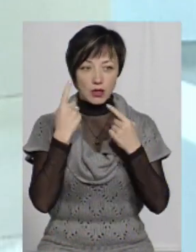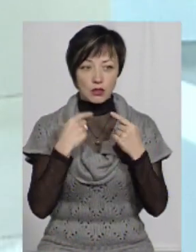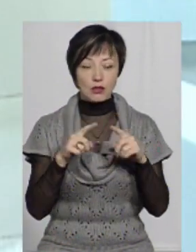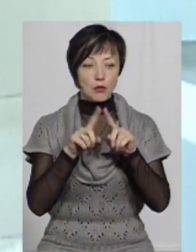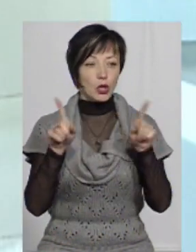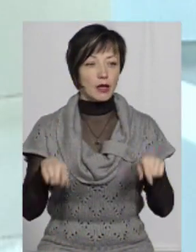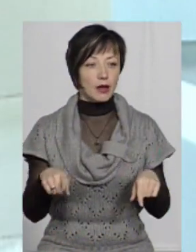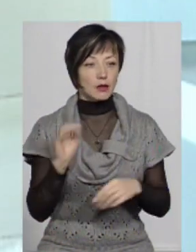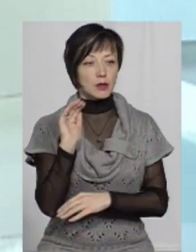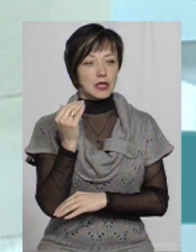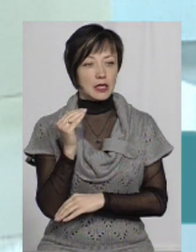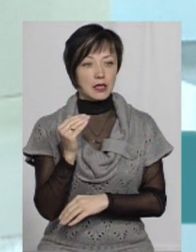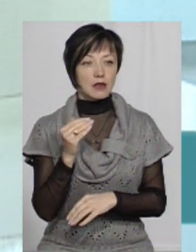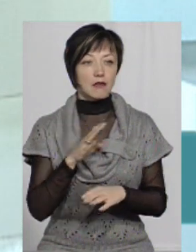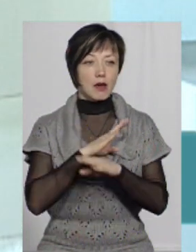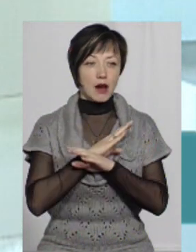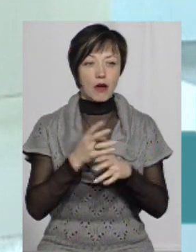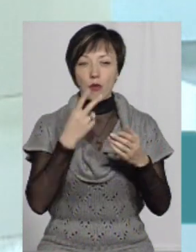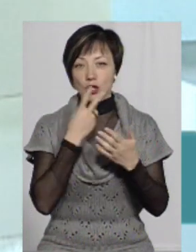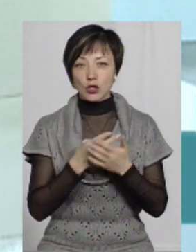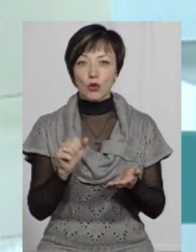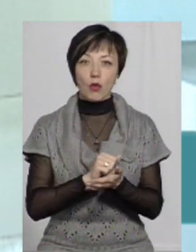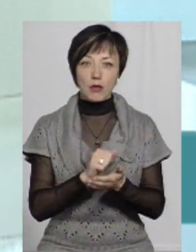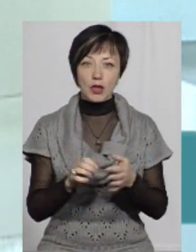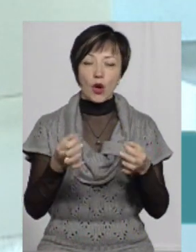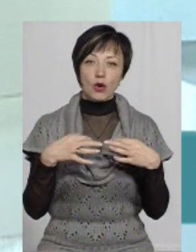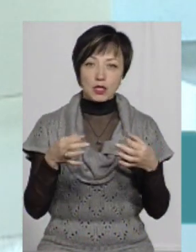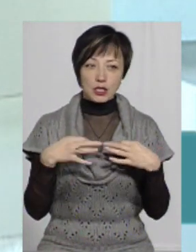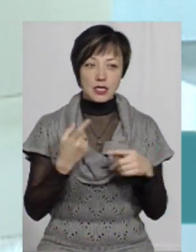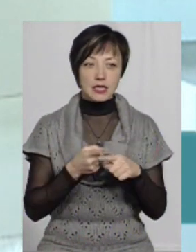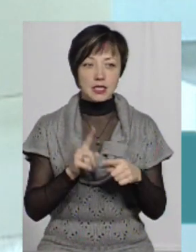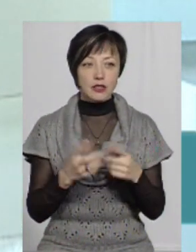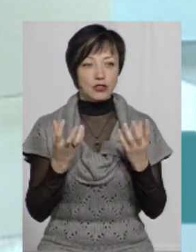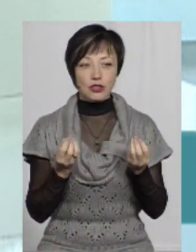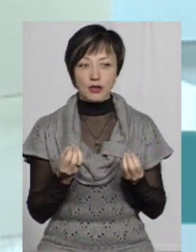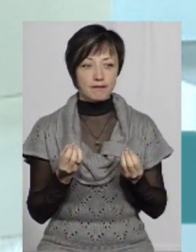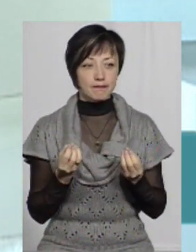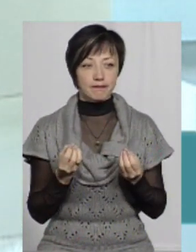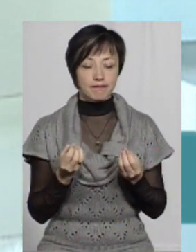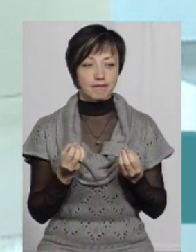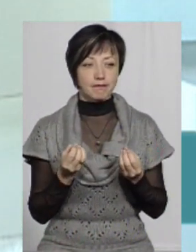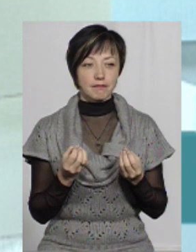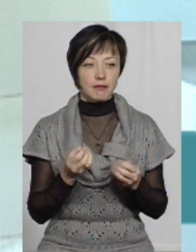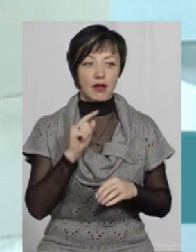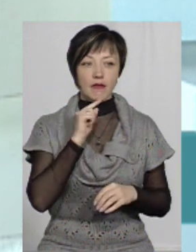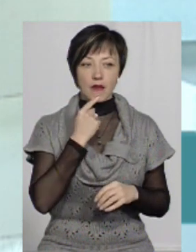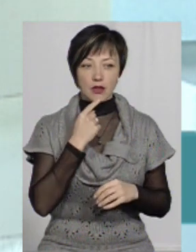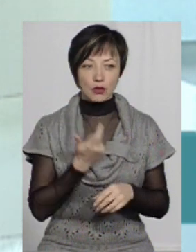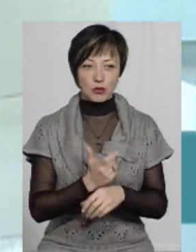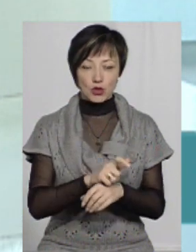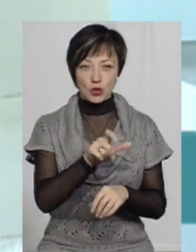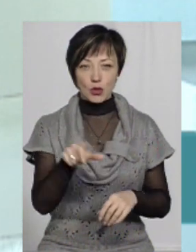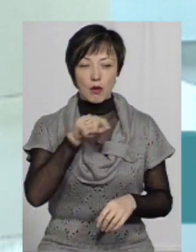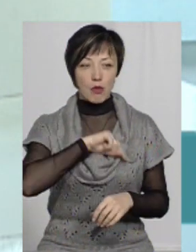плаче з портретом дитини, і дитина вмирає, покажіть документи, розкажіть. це ще, мабуть, ну, важко для